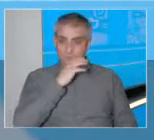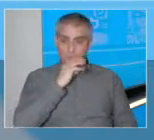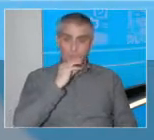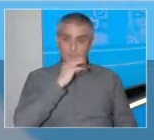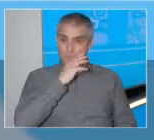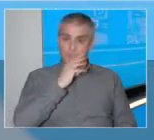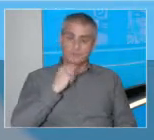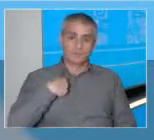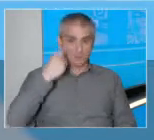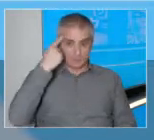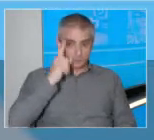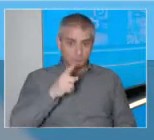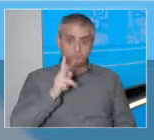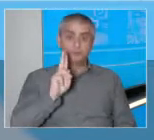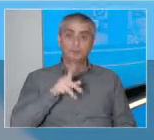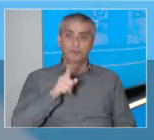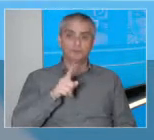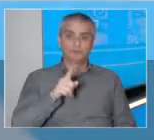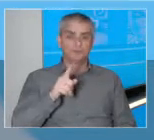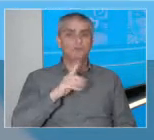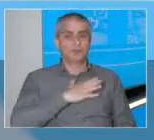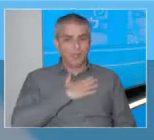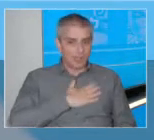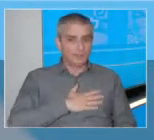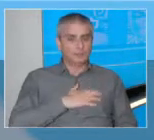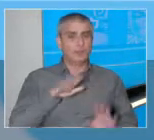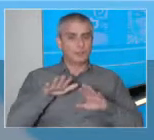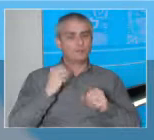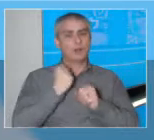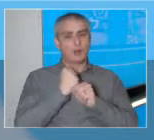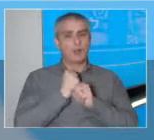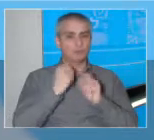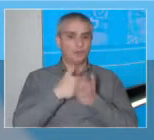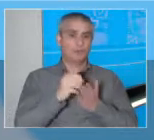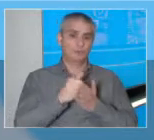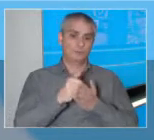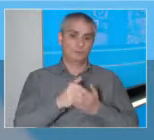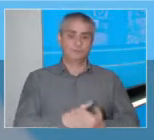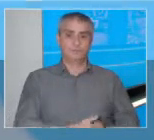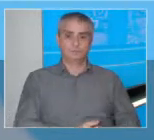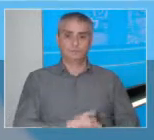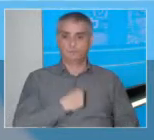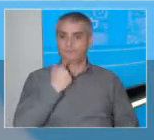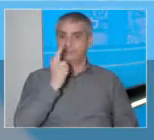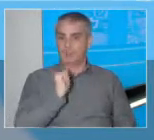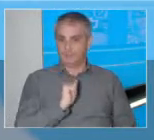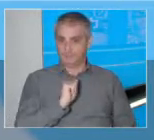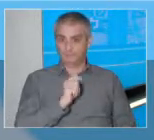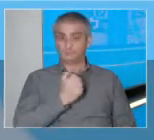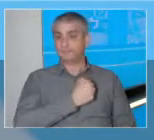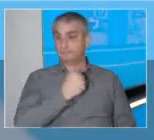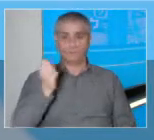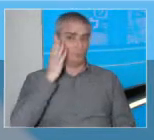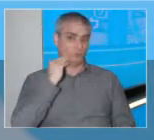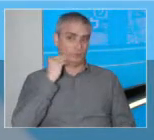אני חושב שיש רצון למרכיבי הממשלה לקיים אותה. אני אגיד לך למה. האגף הימני